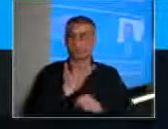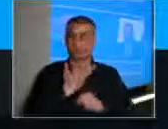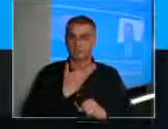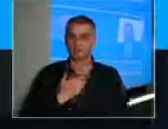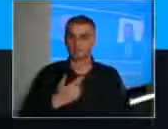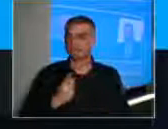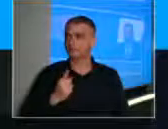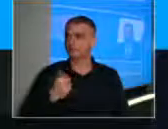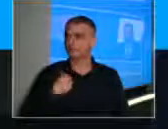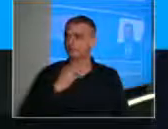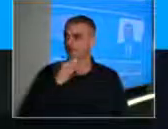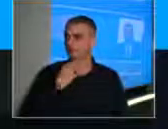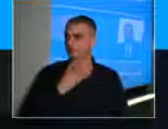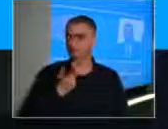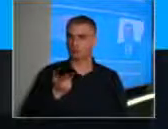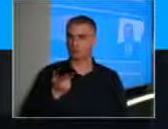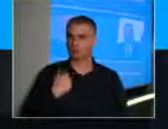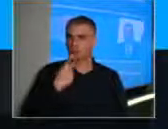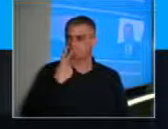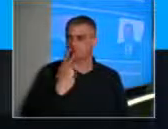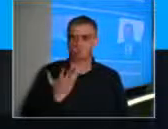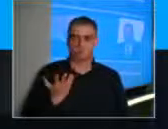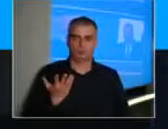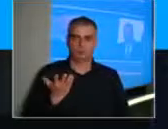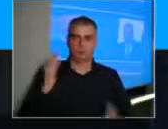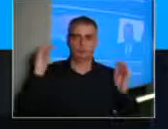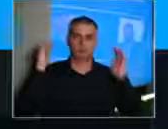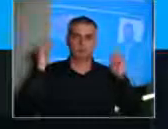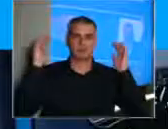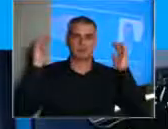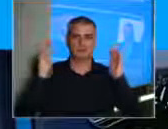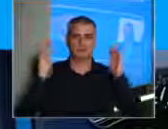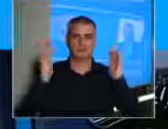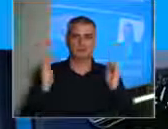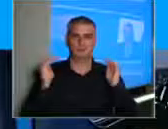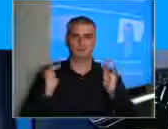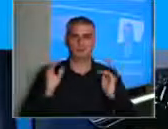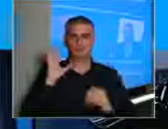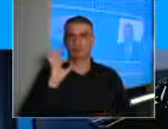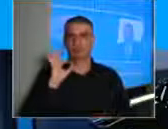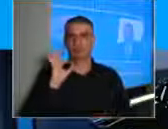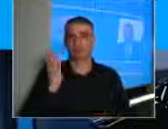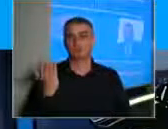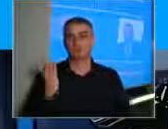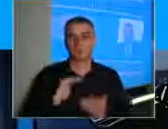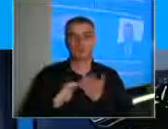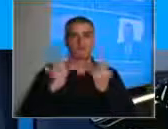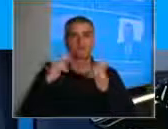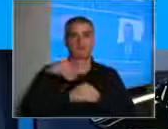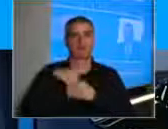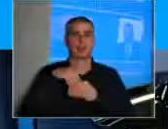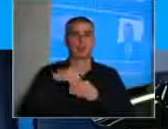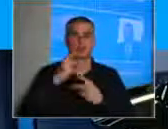אבל אני חייבת לשאול אותך באמת, רואים דעיכה בש"ס, לפחות במספר